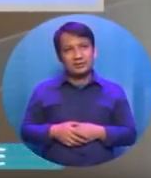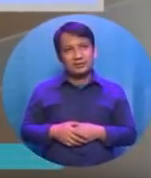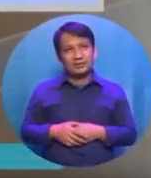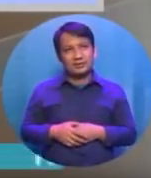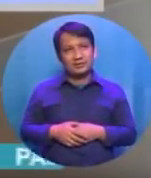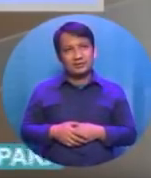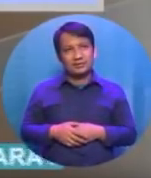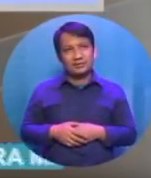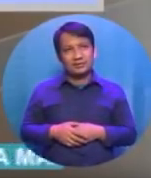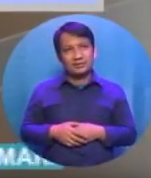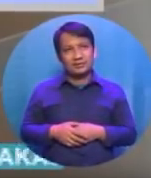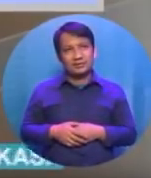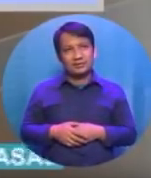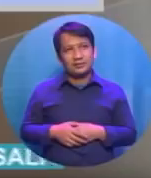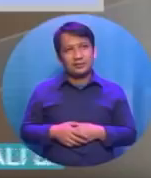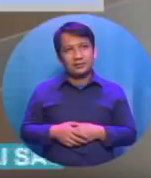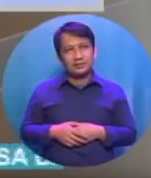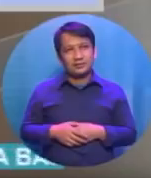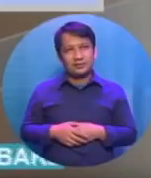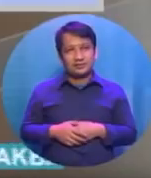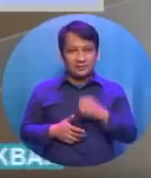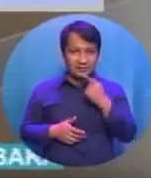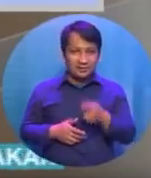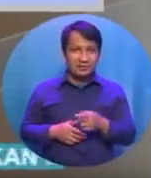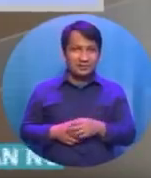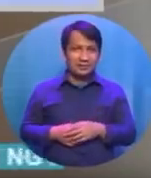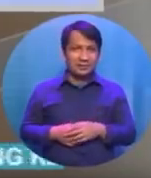ay talagang, talaga ito.